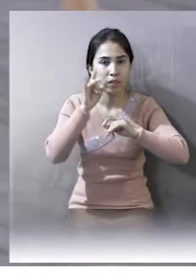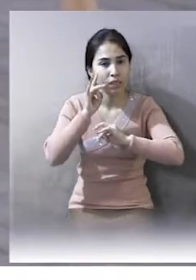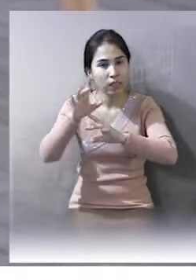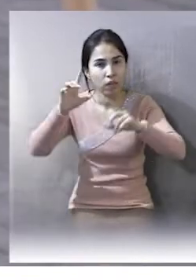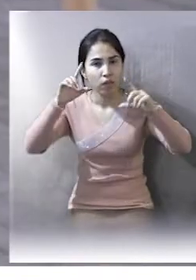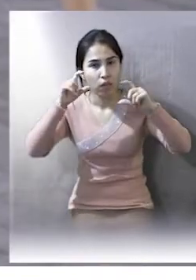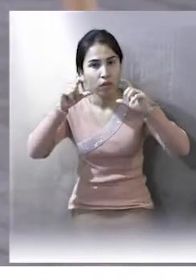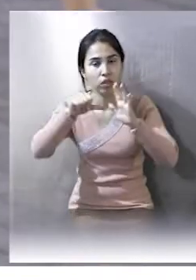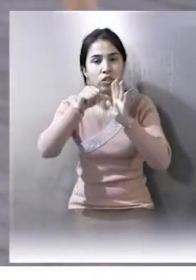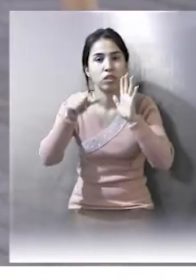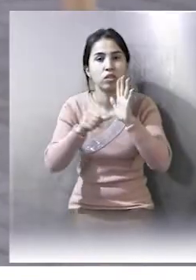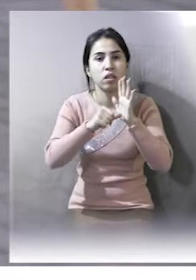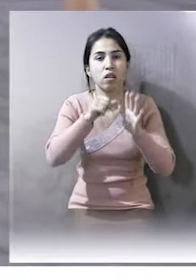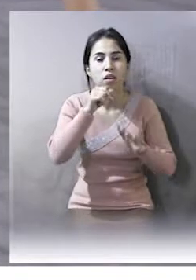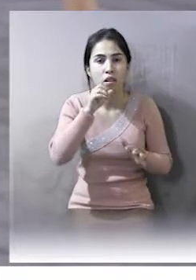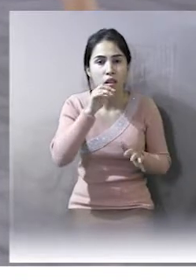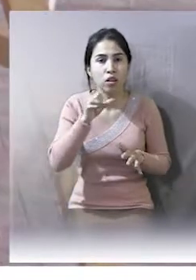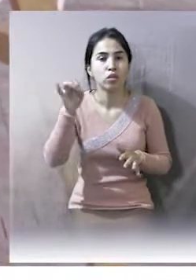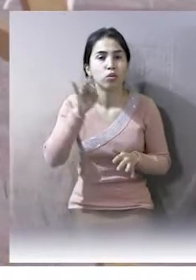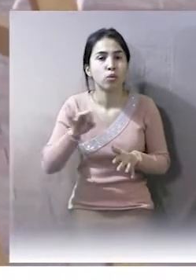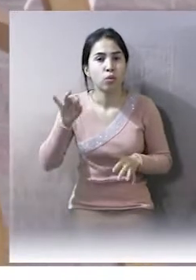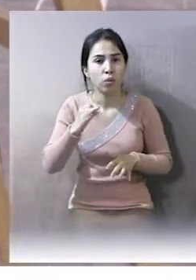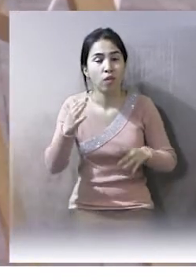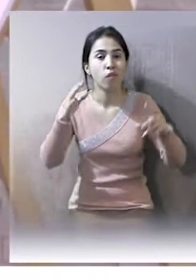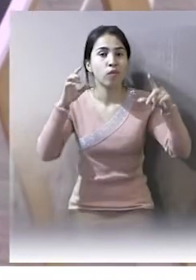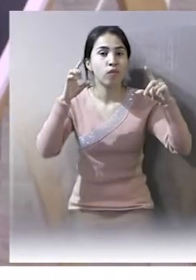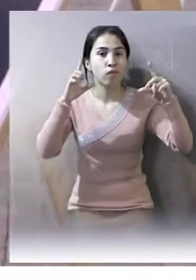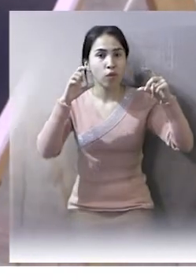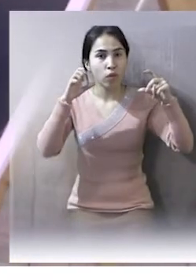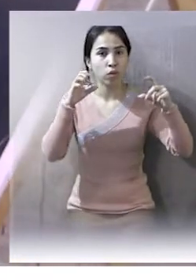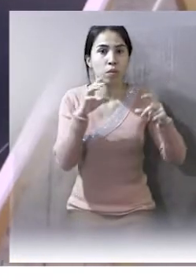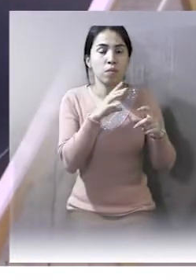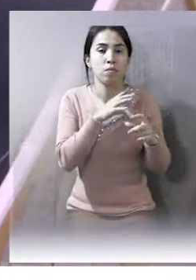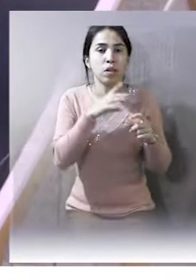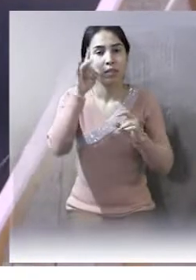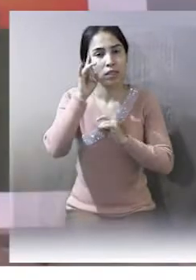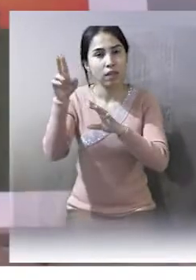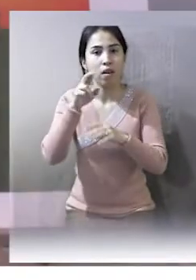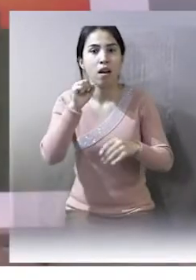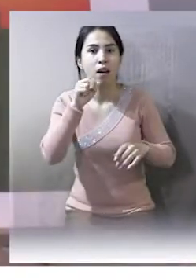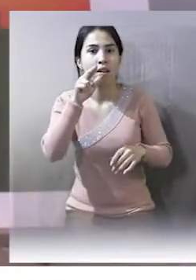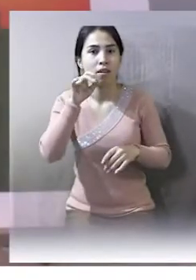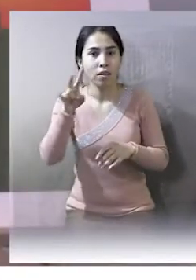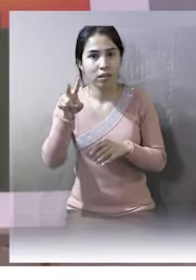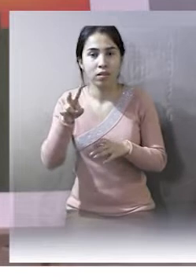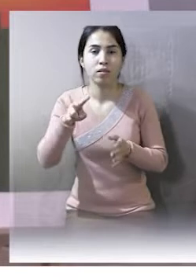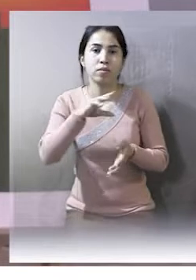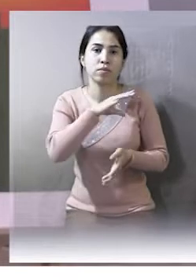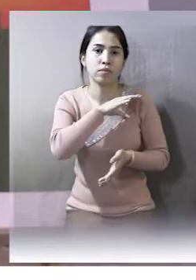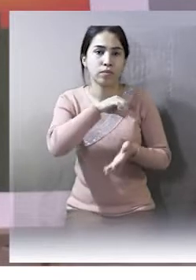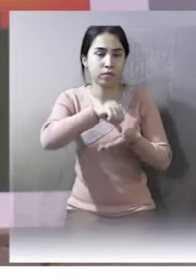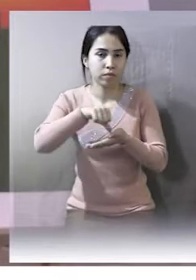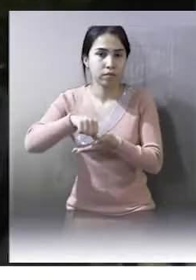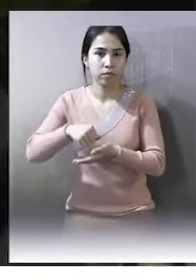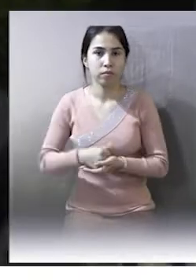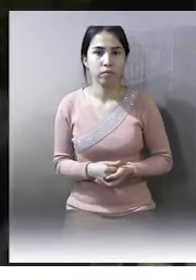фототілші саладағы 16 жылдық жемісті жұмысына арнапты. Фотографтың шығармашылық кешінде белгілі ақындардың өлеңдері оқылып шараның шырайын аша